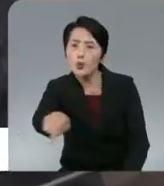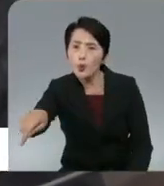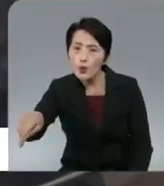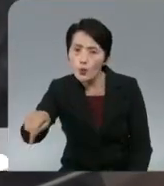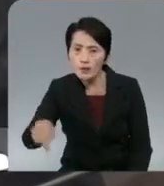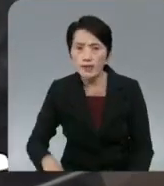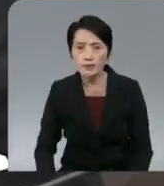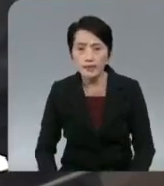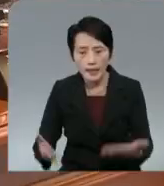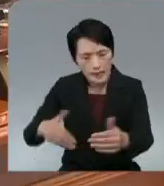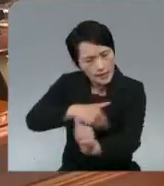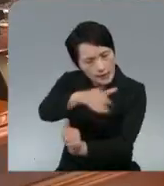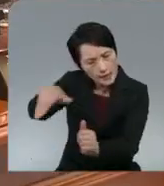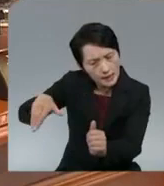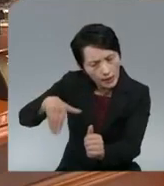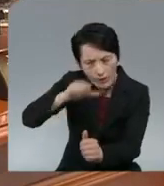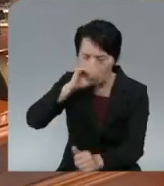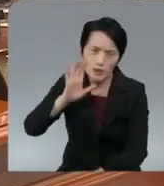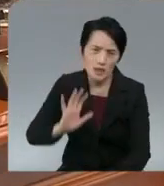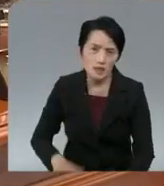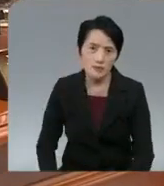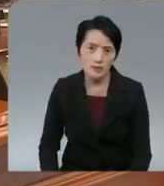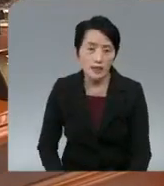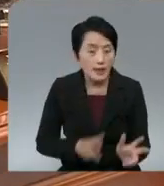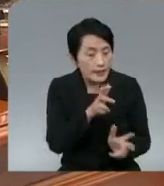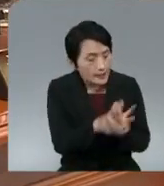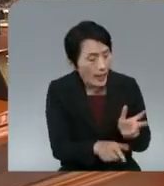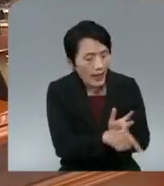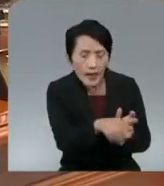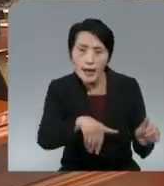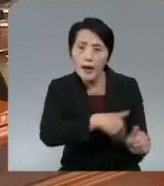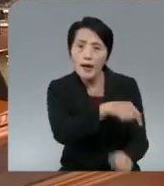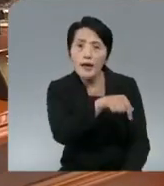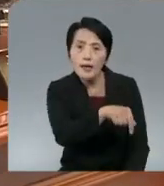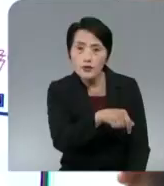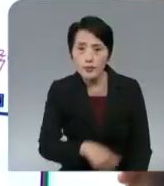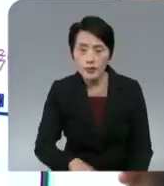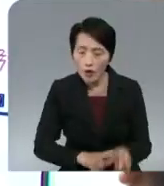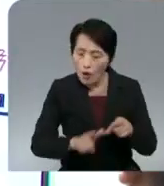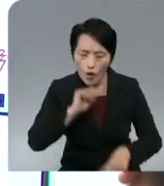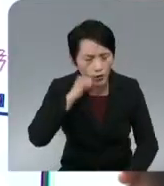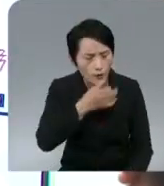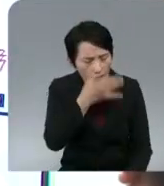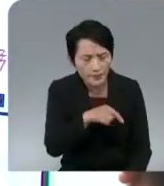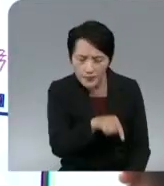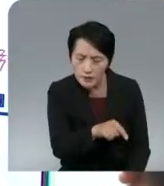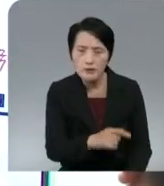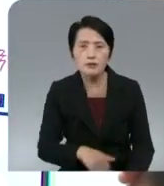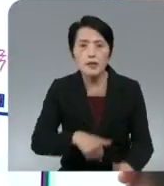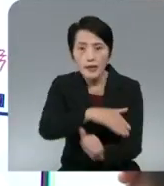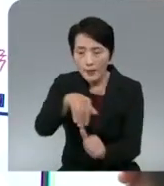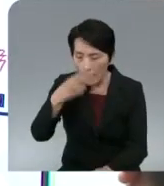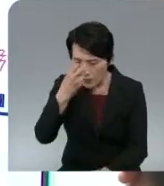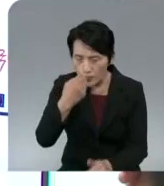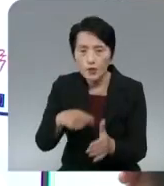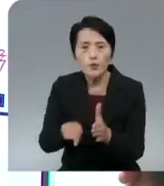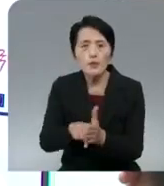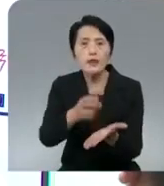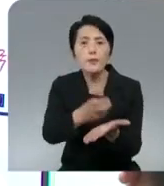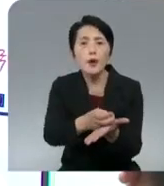jamais négocier avec les auteurs d'actes illicites et d'en faire assumer la responsabilité coûte que coûte.